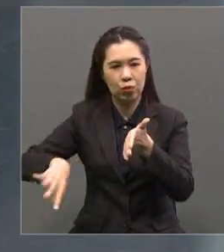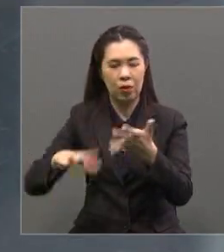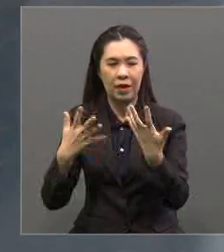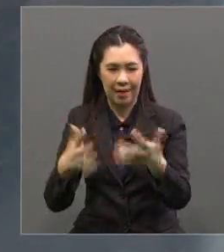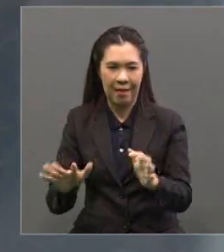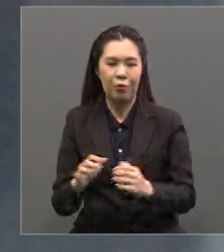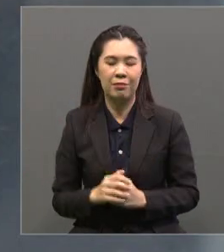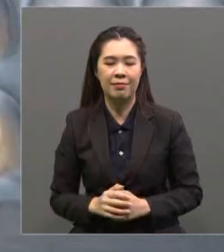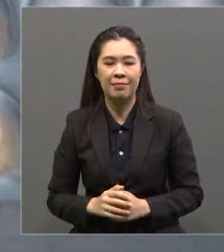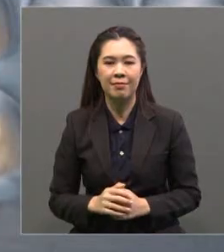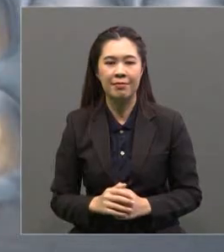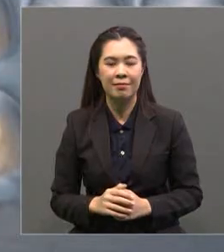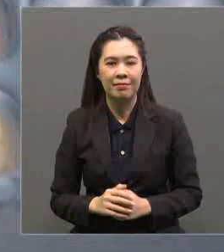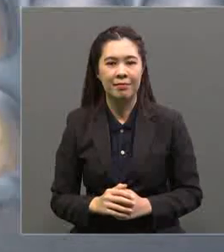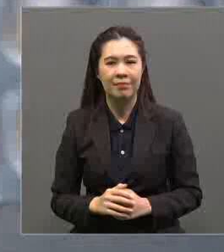ไปแล้ว